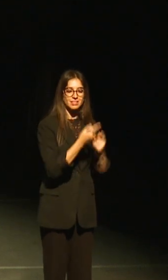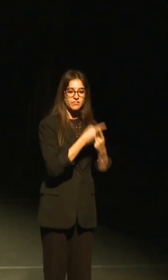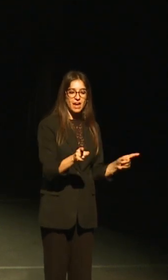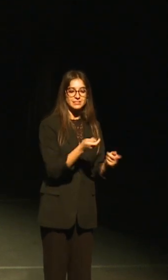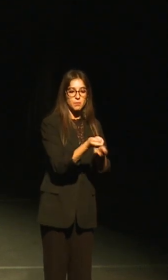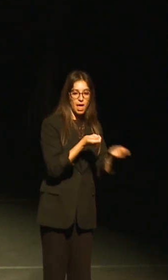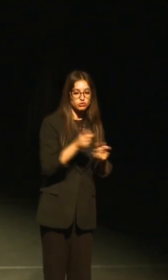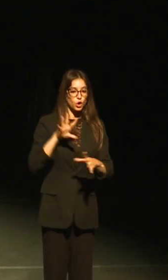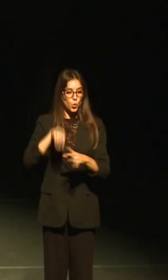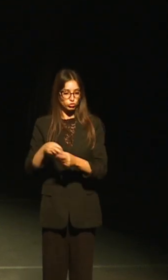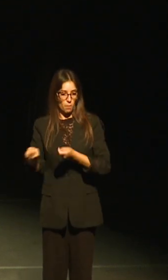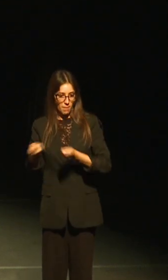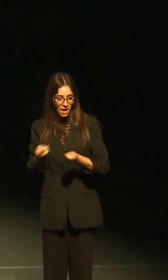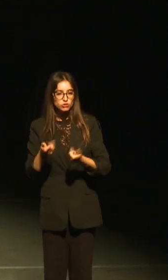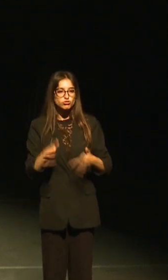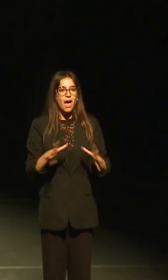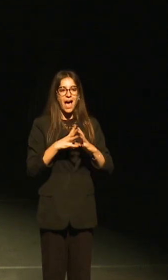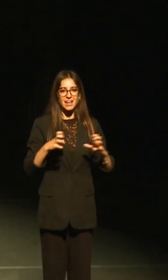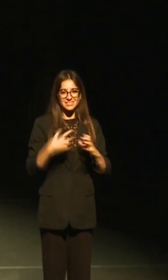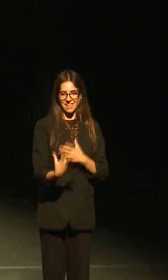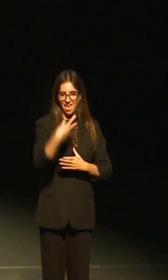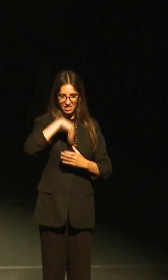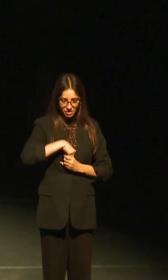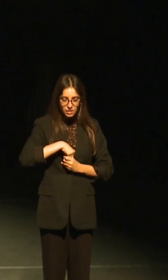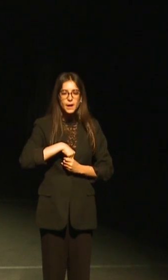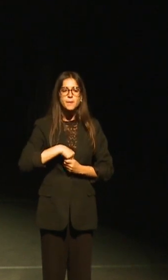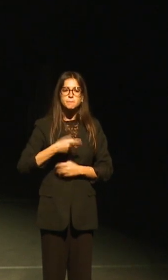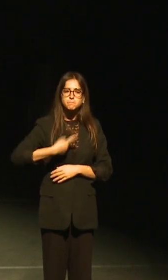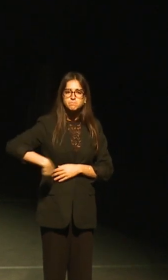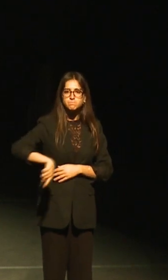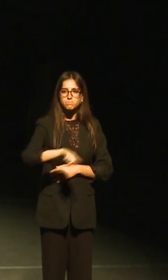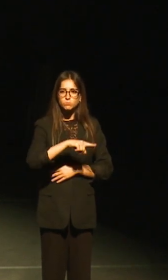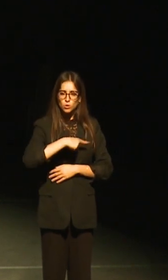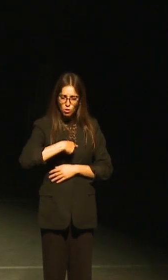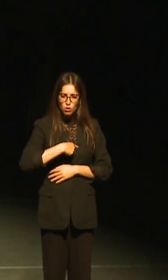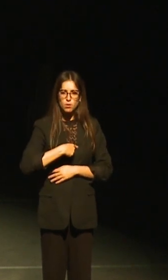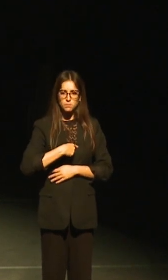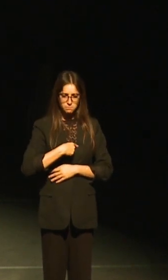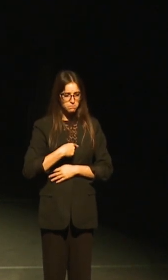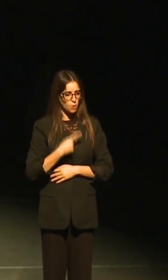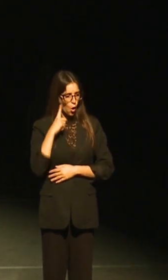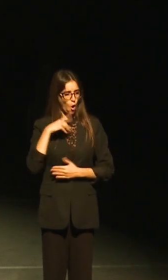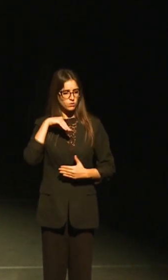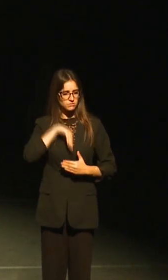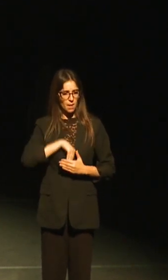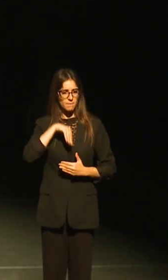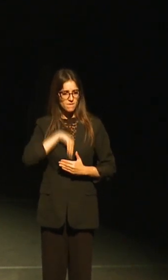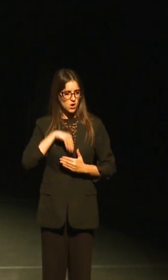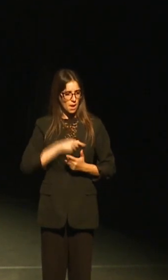è entrato No nella vita dell'organizzazione ma siamo diventati diventati davvero più consapevoli